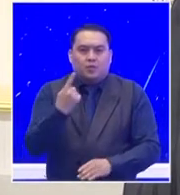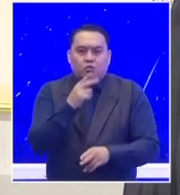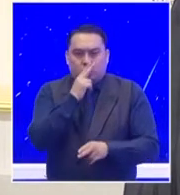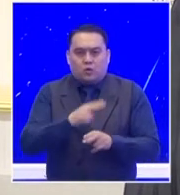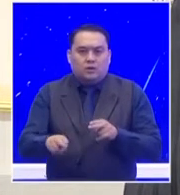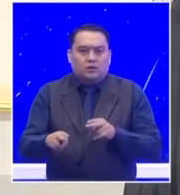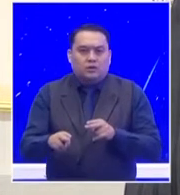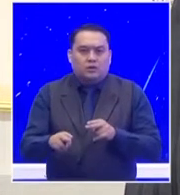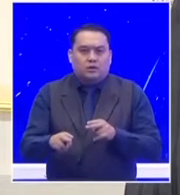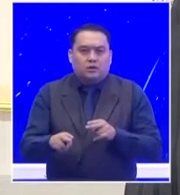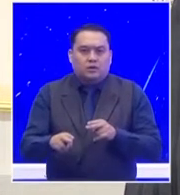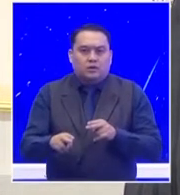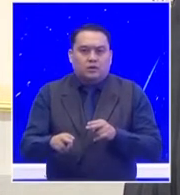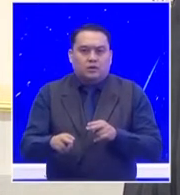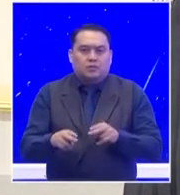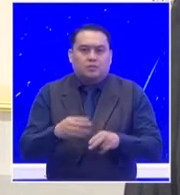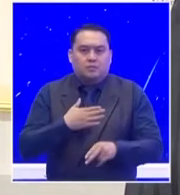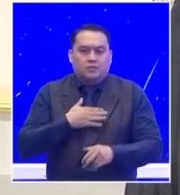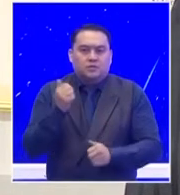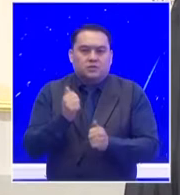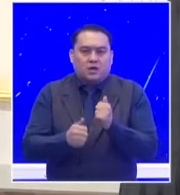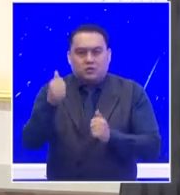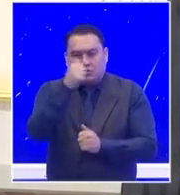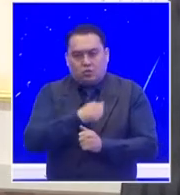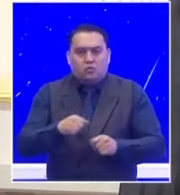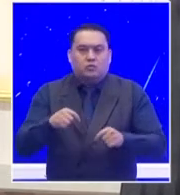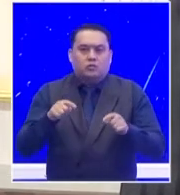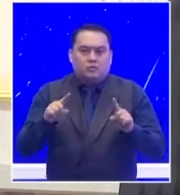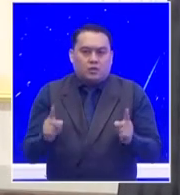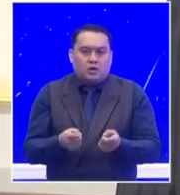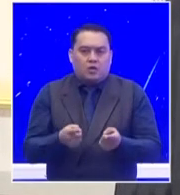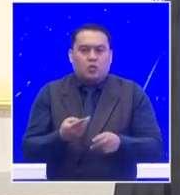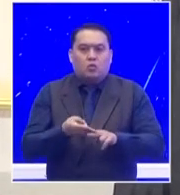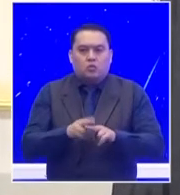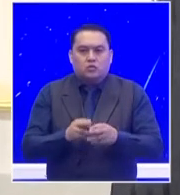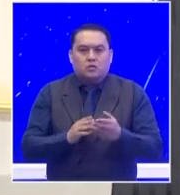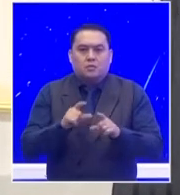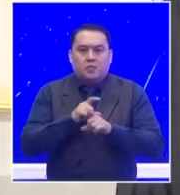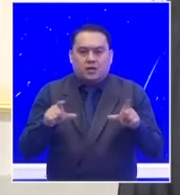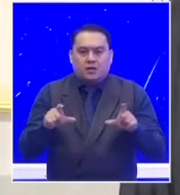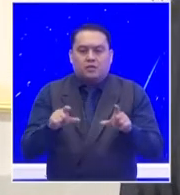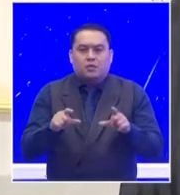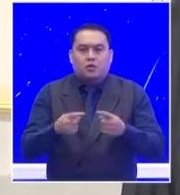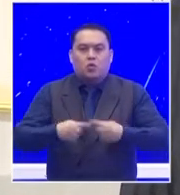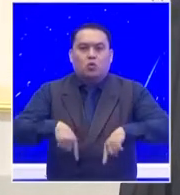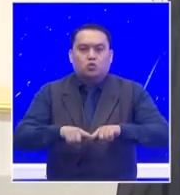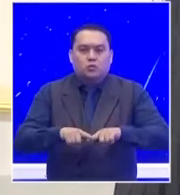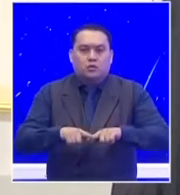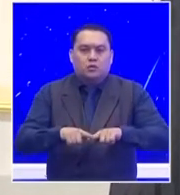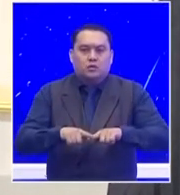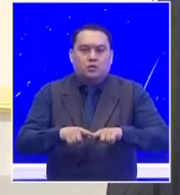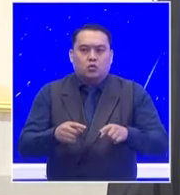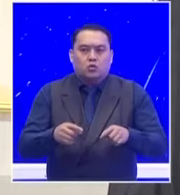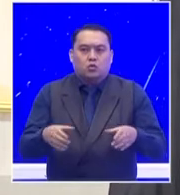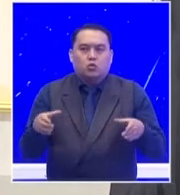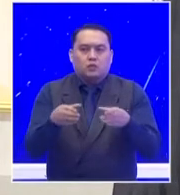Енді өзіміз азайып баратырмыз жыл сайын. Осы мектептің ұжымы осындай бір